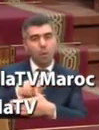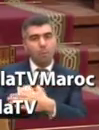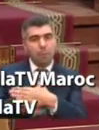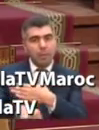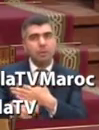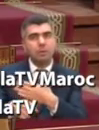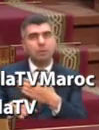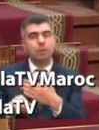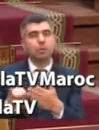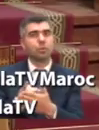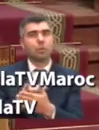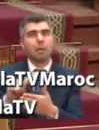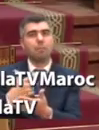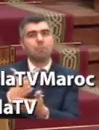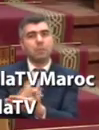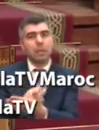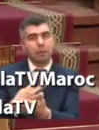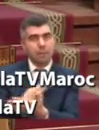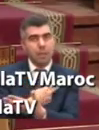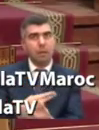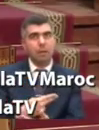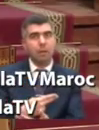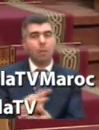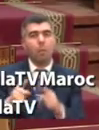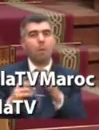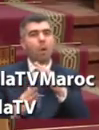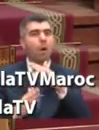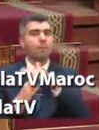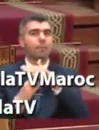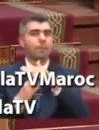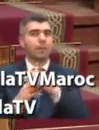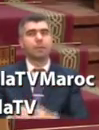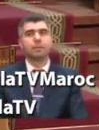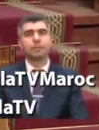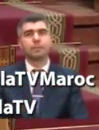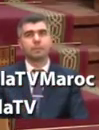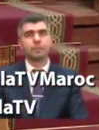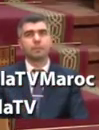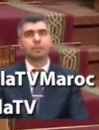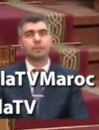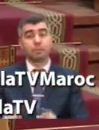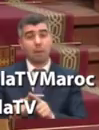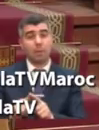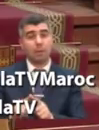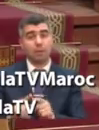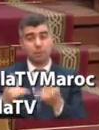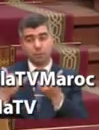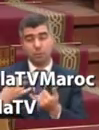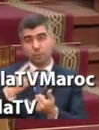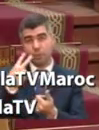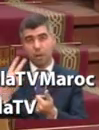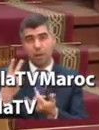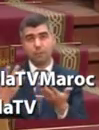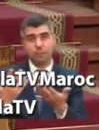تولد بالفتيح وتوقفنا. واش هذا هو المعقول؟ حتى الى